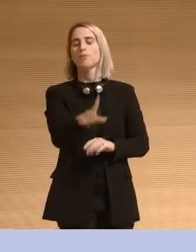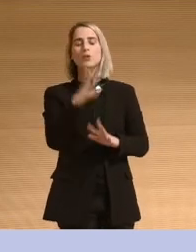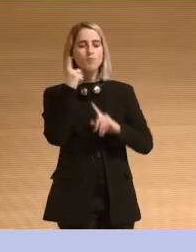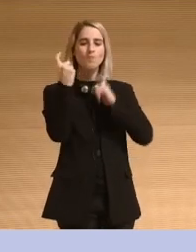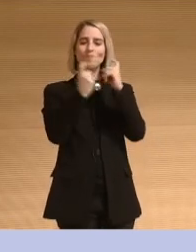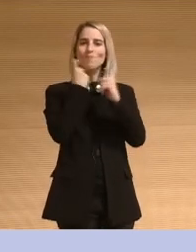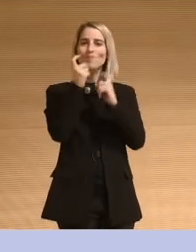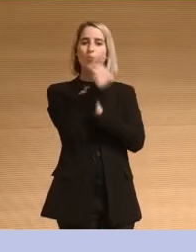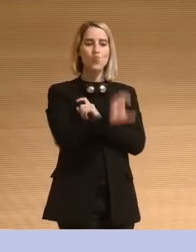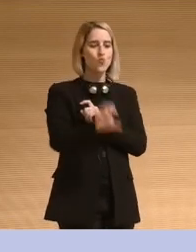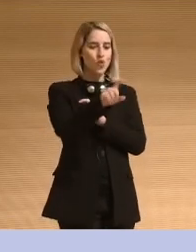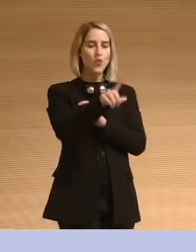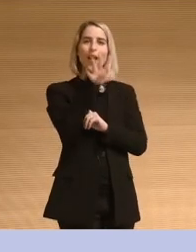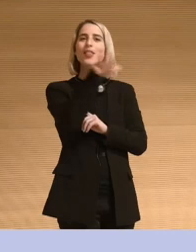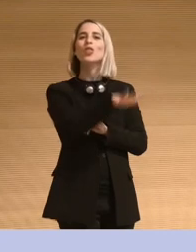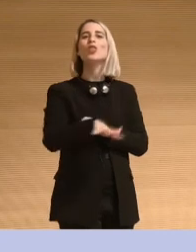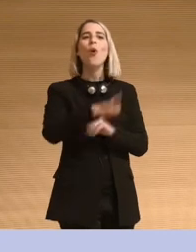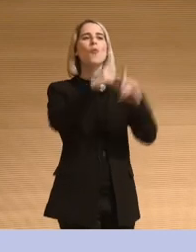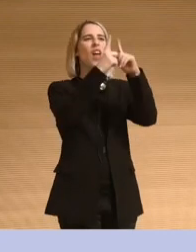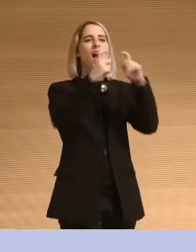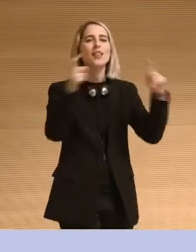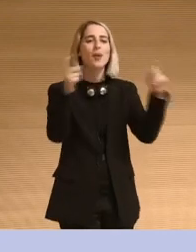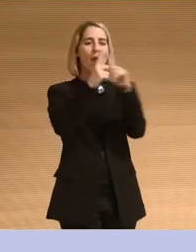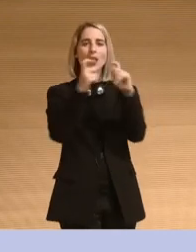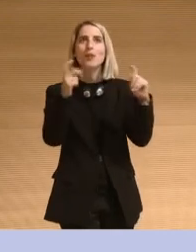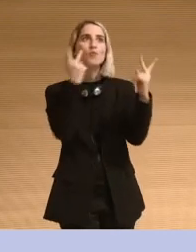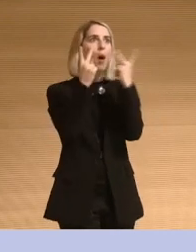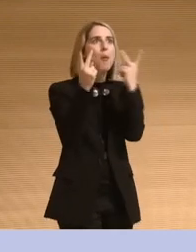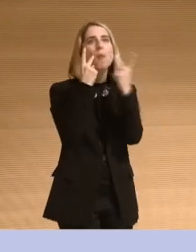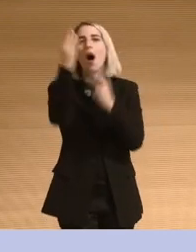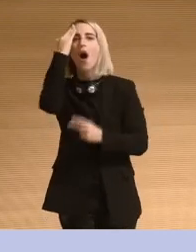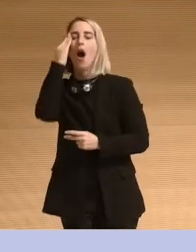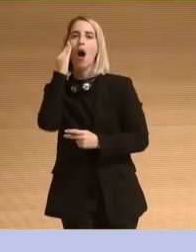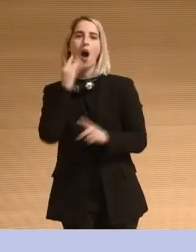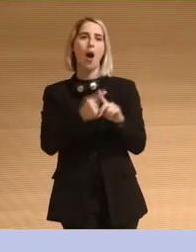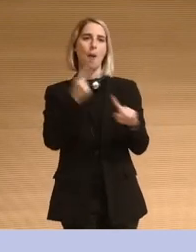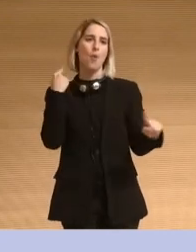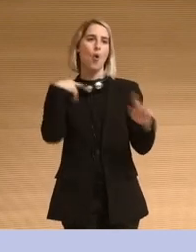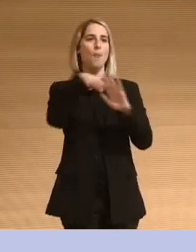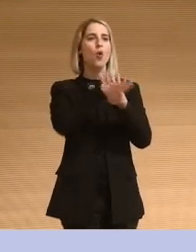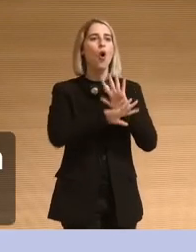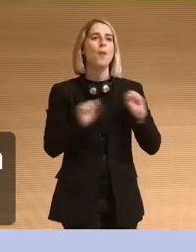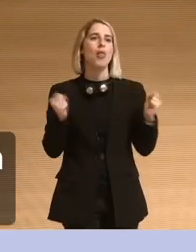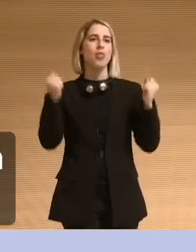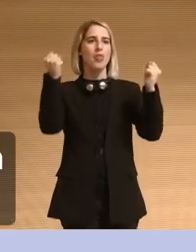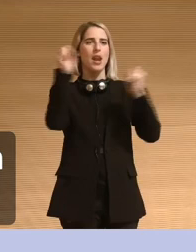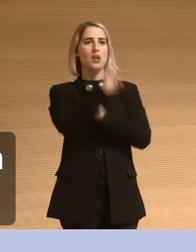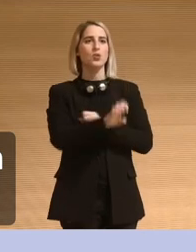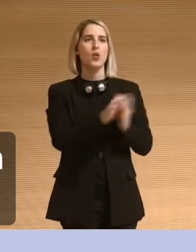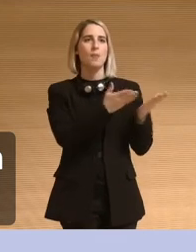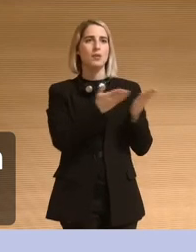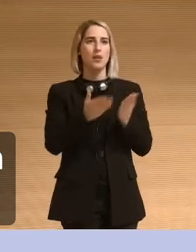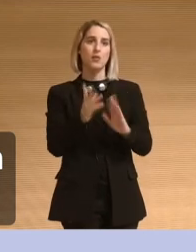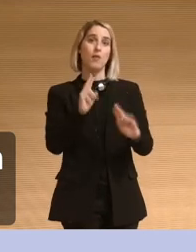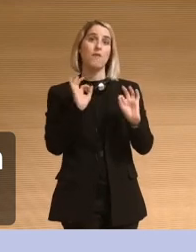σκέφτομαι το μουσείο όχι μόνο σε ένα τόπο με αντικείμενα προς φύλαξη και θέαση, με ένα πλούσιο πρόγραμμα δράσεων για τους επισκέπτες του, μόλον ότι αυτό βεβαίως είναι πάρα